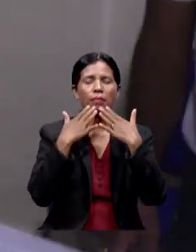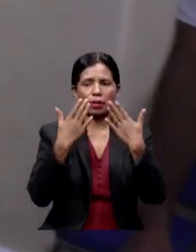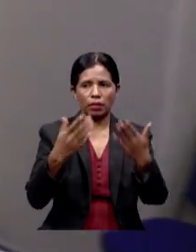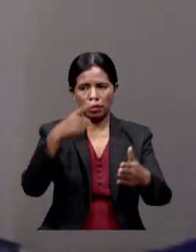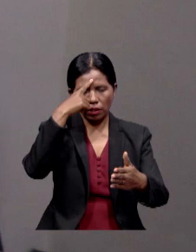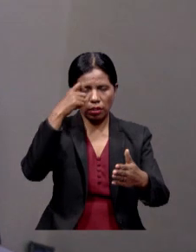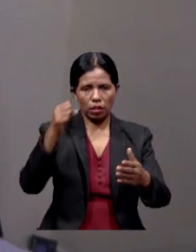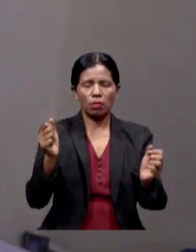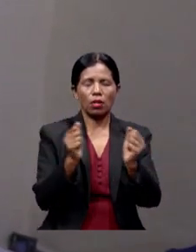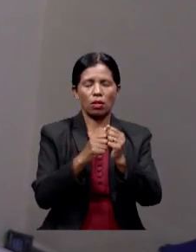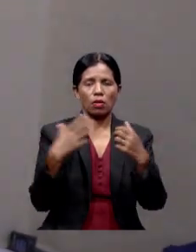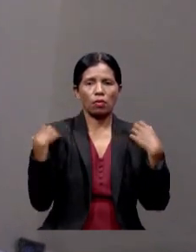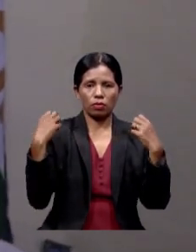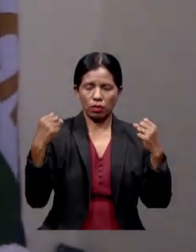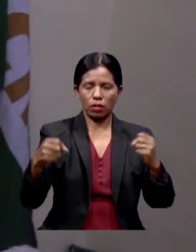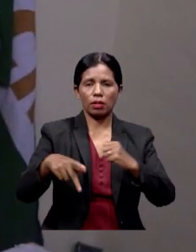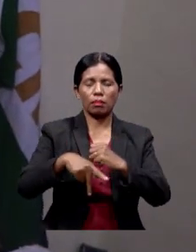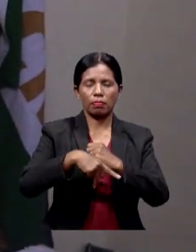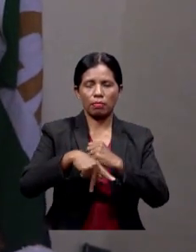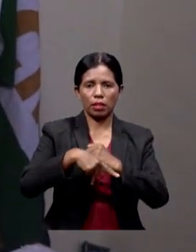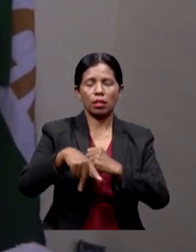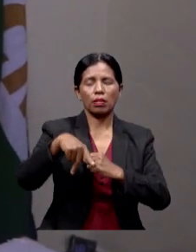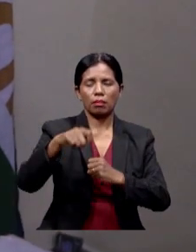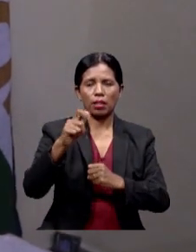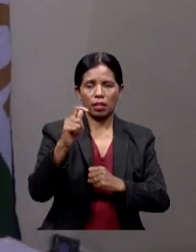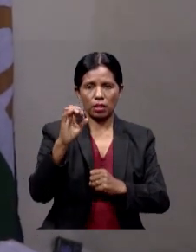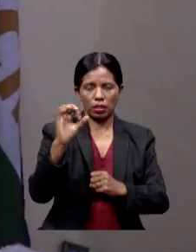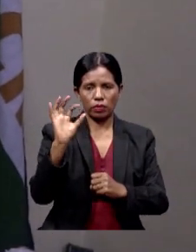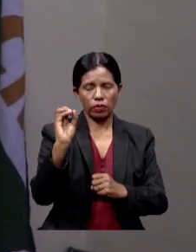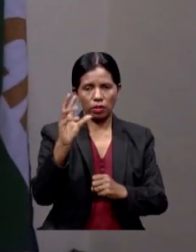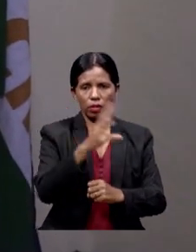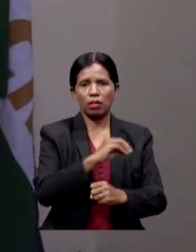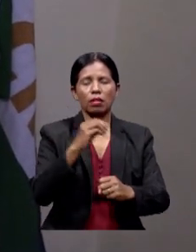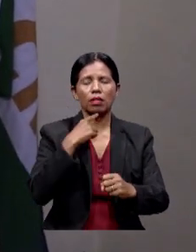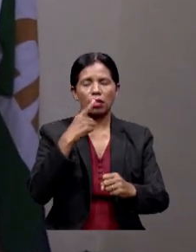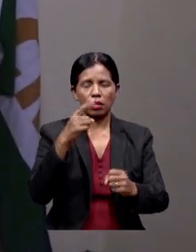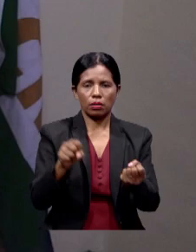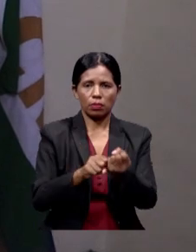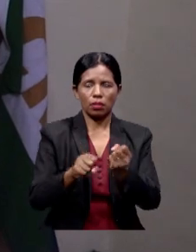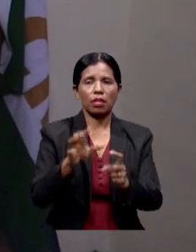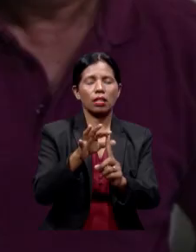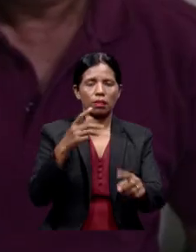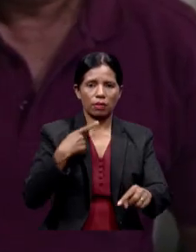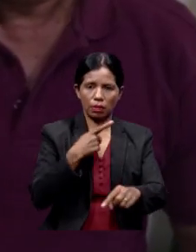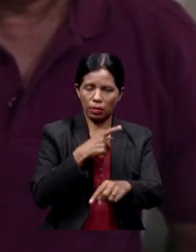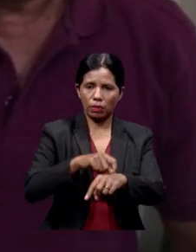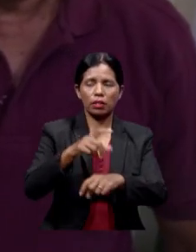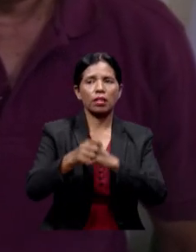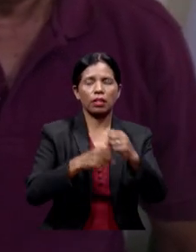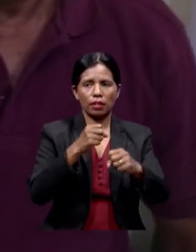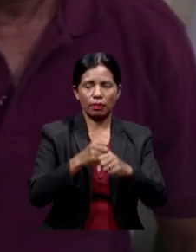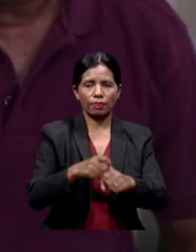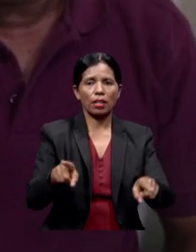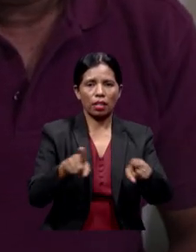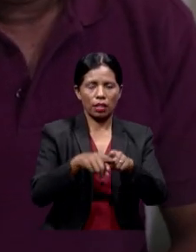também a força do Pati Ford pela força litana CNRT e a eleição parlamentar tinanem. Ao nesse secretário